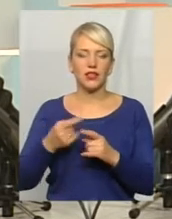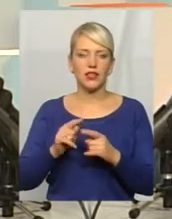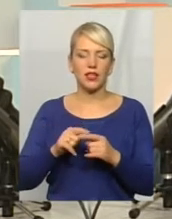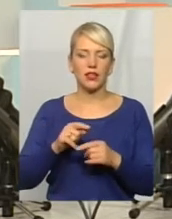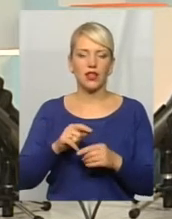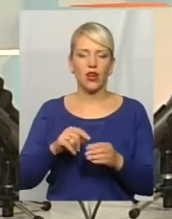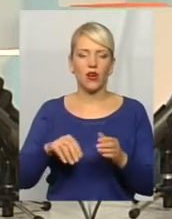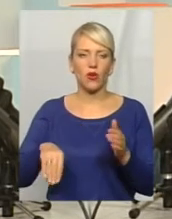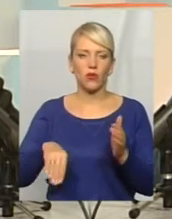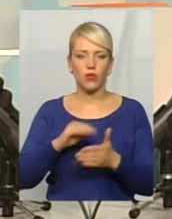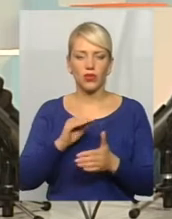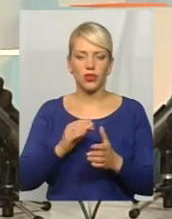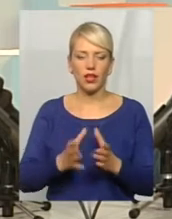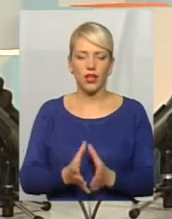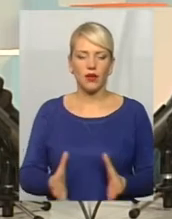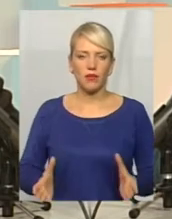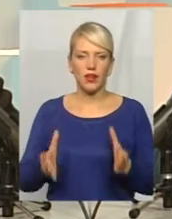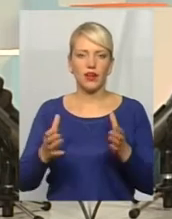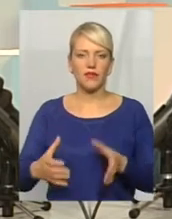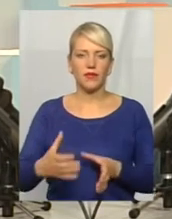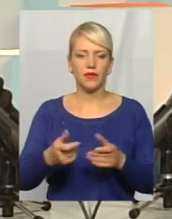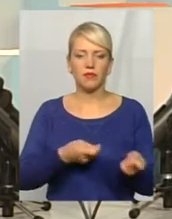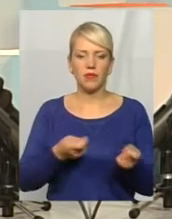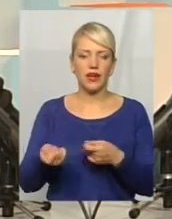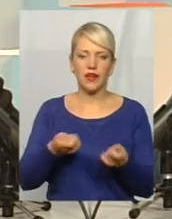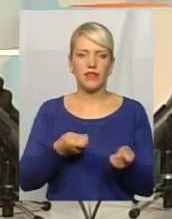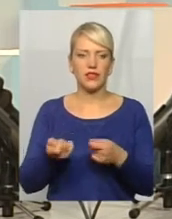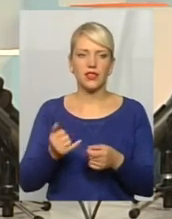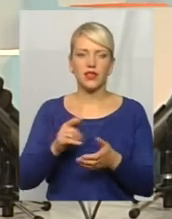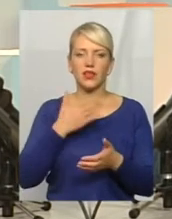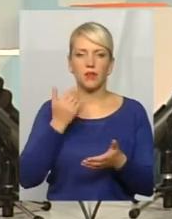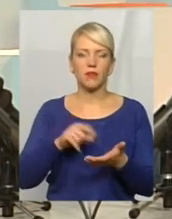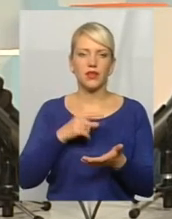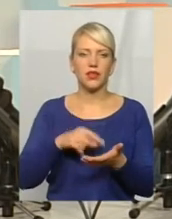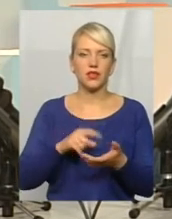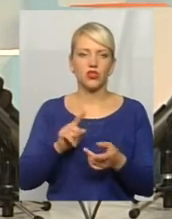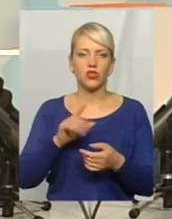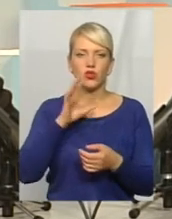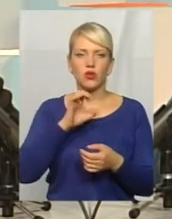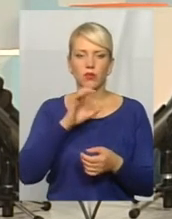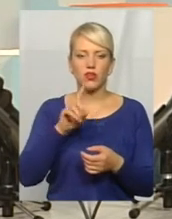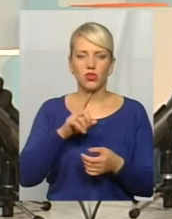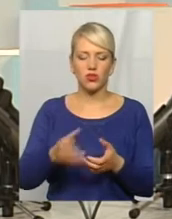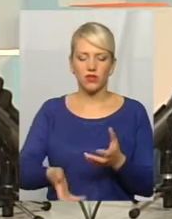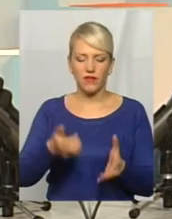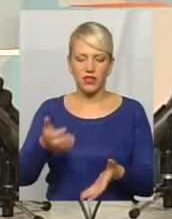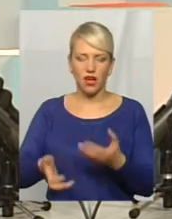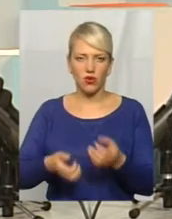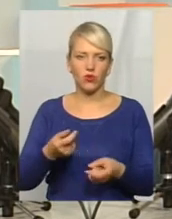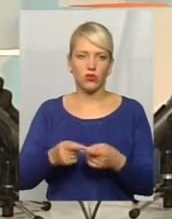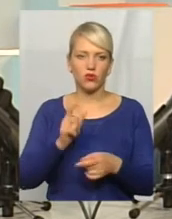контейнер купує саме перевізник, і тоді питання немає з тим, що собаки щось звідкись витягують. Люди кладуть